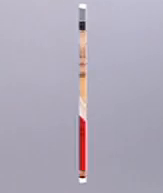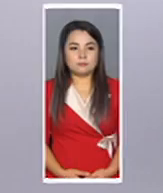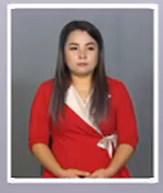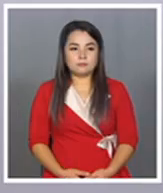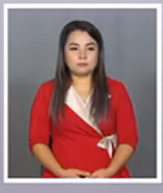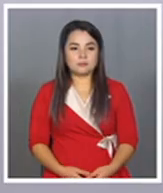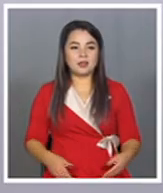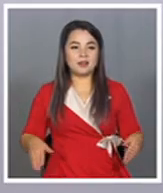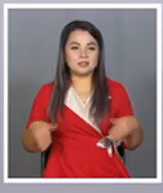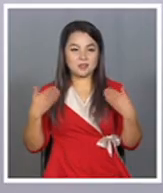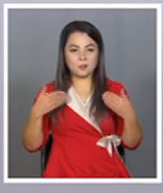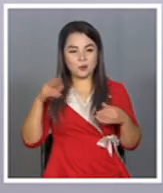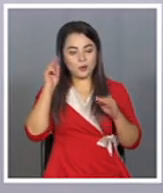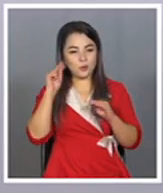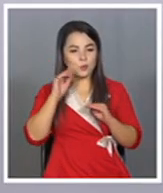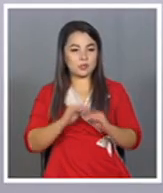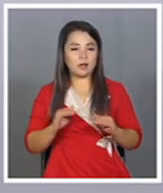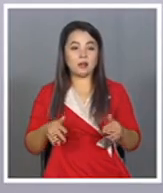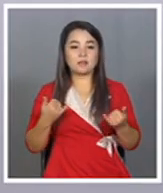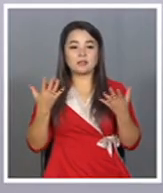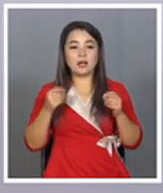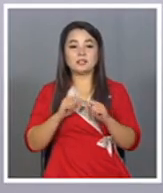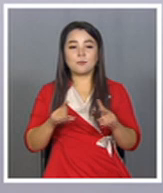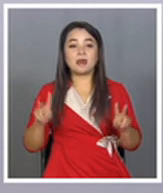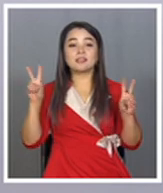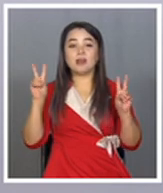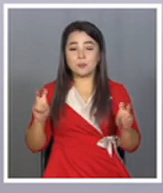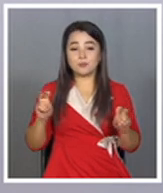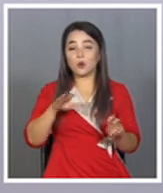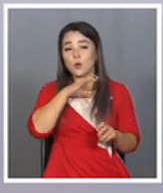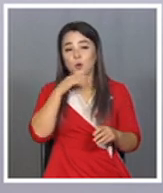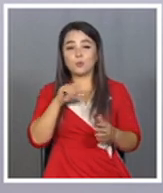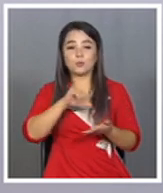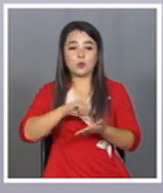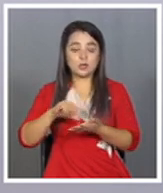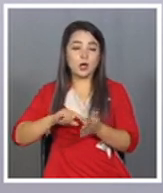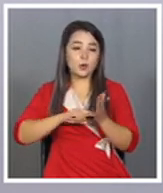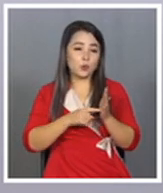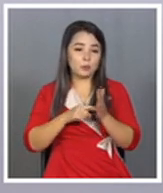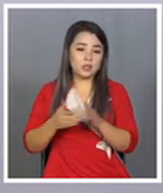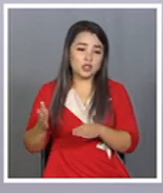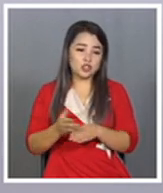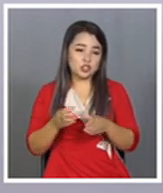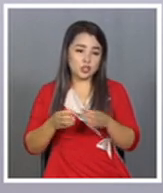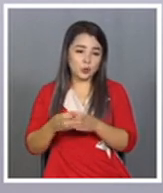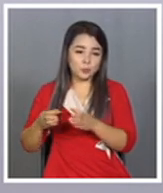Сәлеметсіздер ме, құрметті оқушылар. Бүгінгі сабағымыздың тақырыбы көп мүшені көбейткіштерге жіктеу.